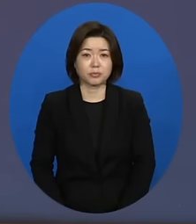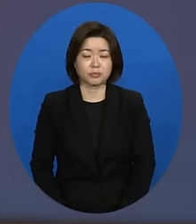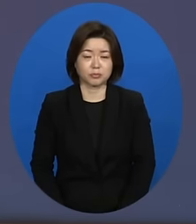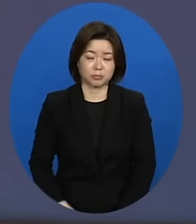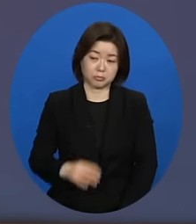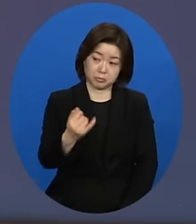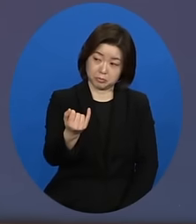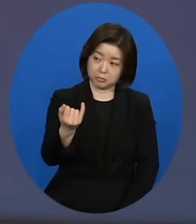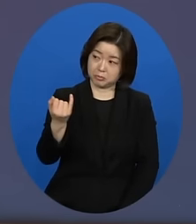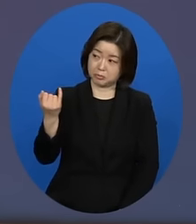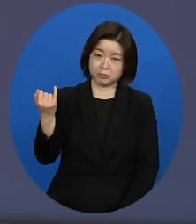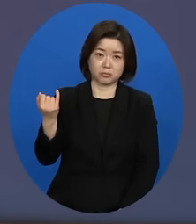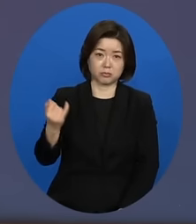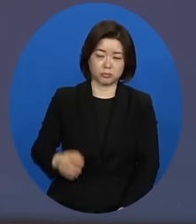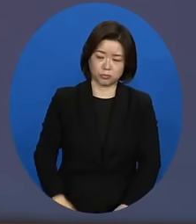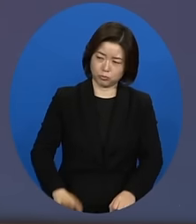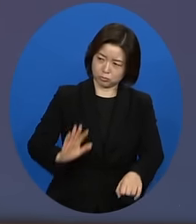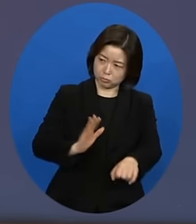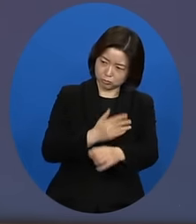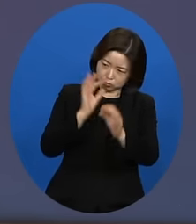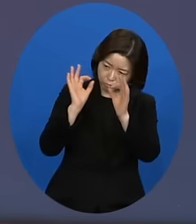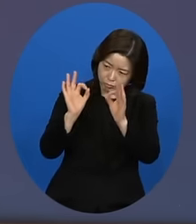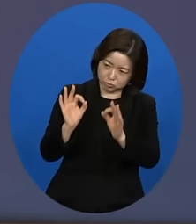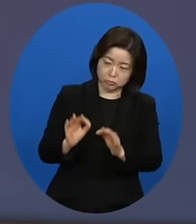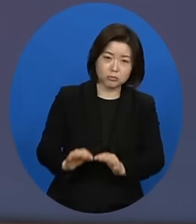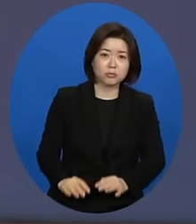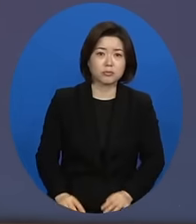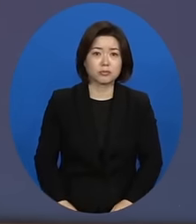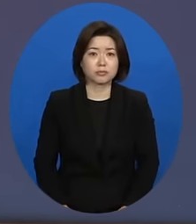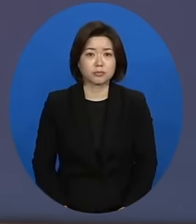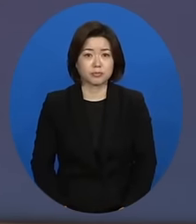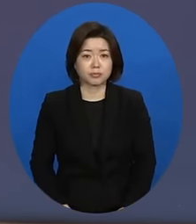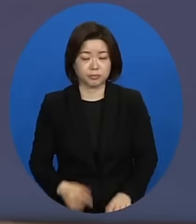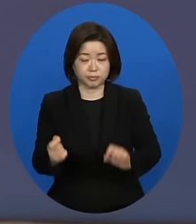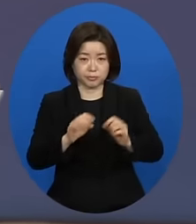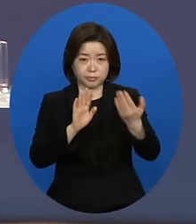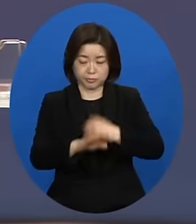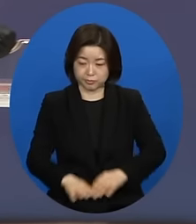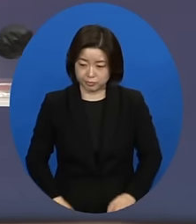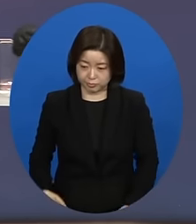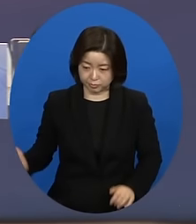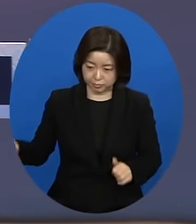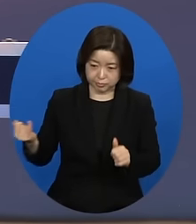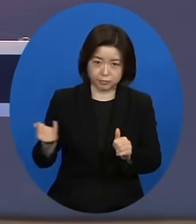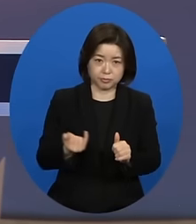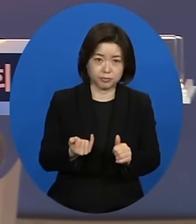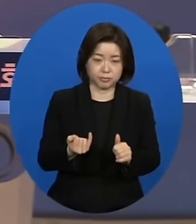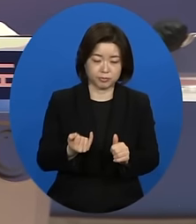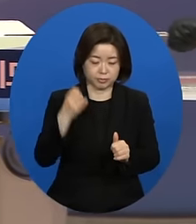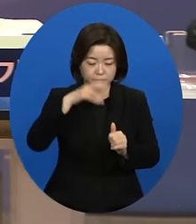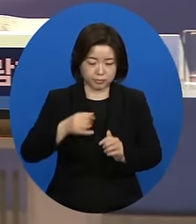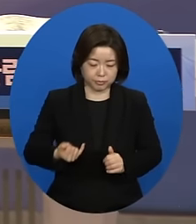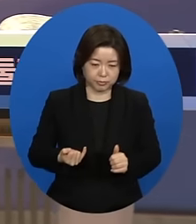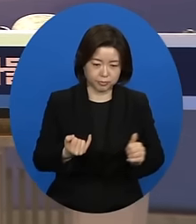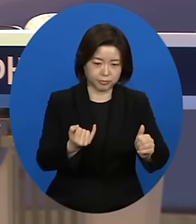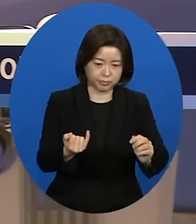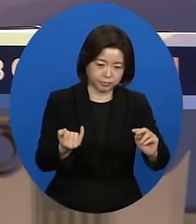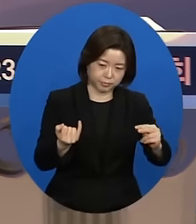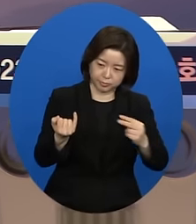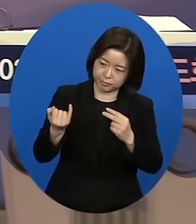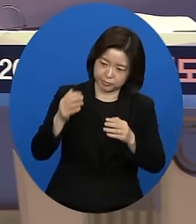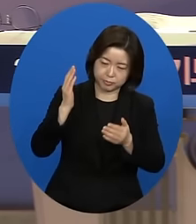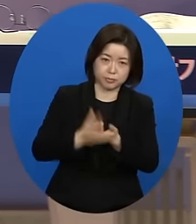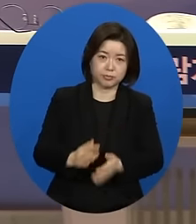지나가더라고요. 아이고, 내가 잘못 봤네. 조금 있으니까 옆에 와서 그냥 걸으세요. 저 보지 마세요.